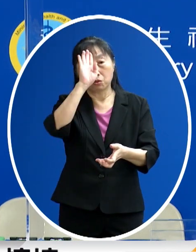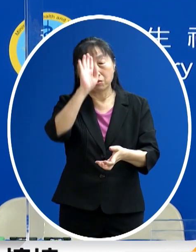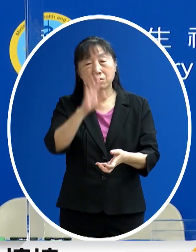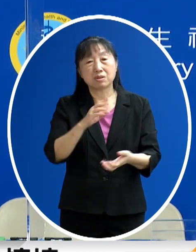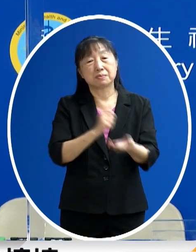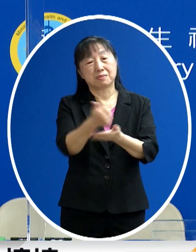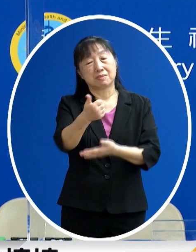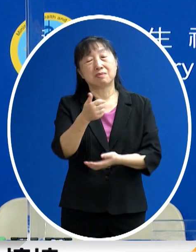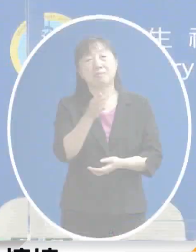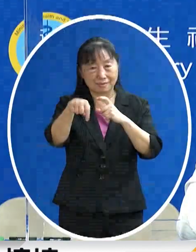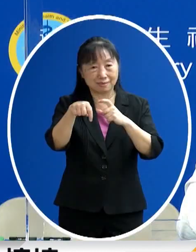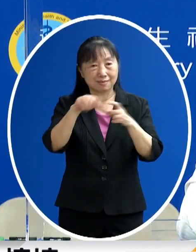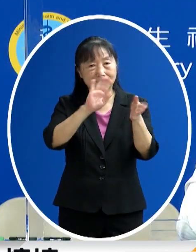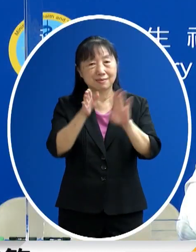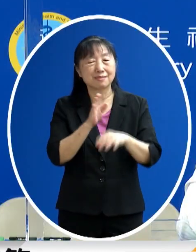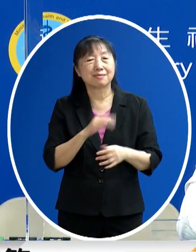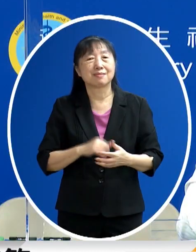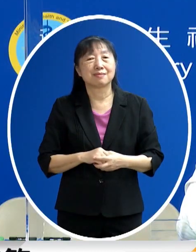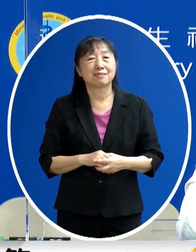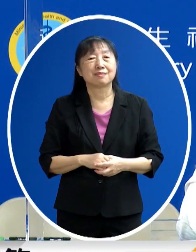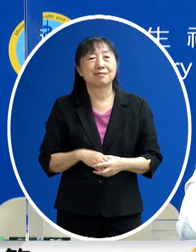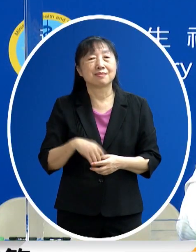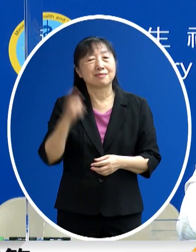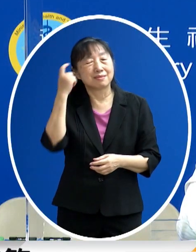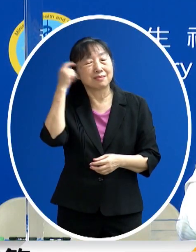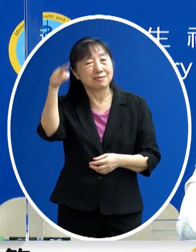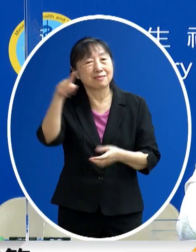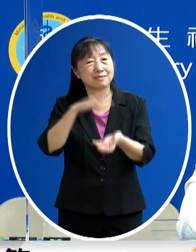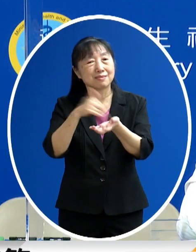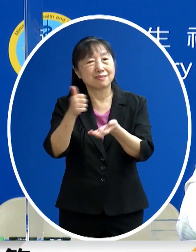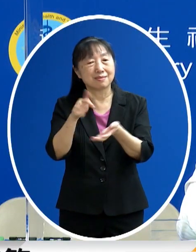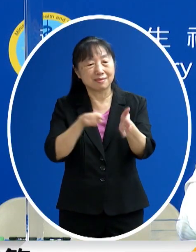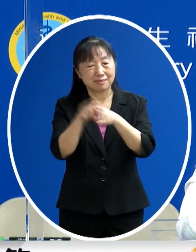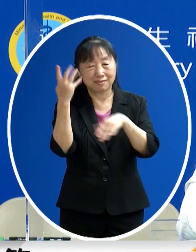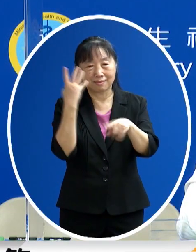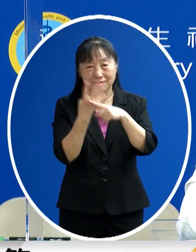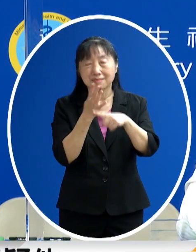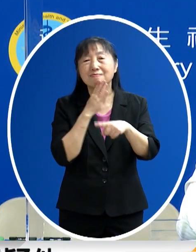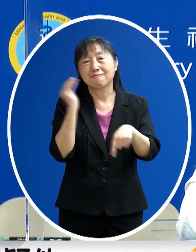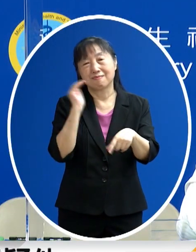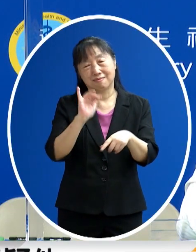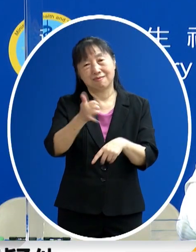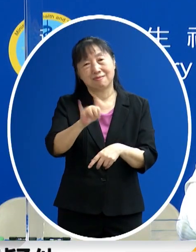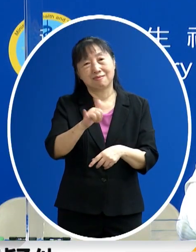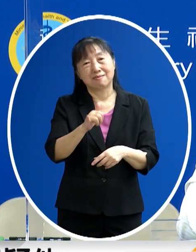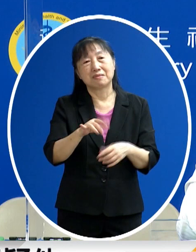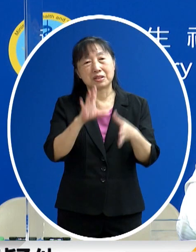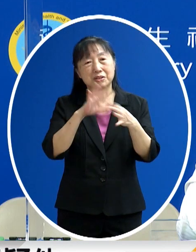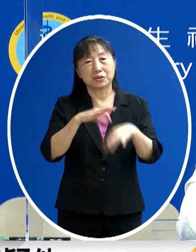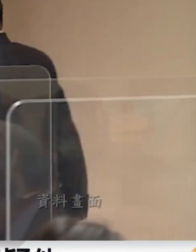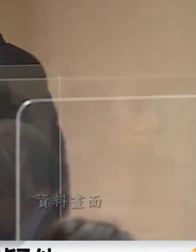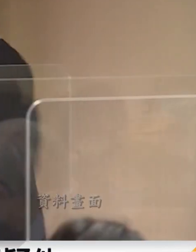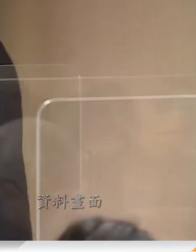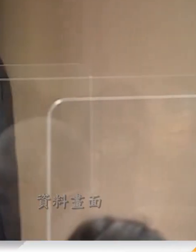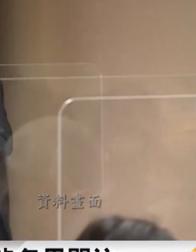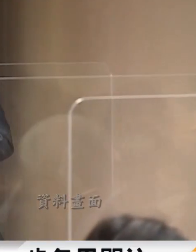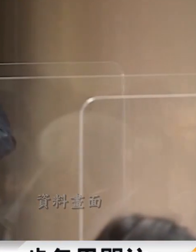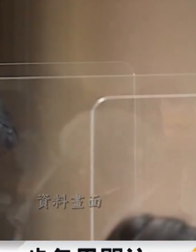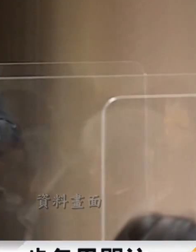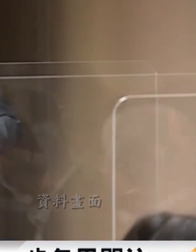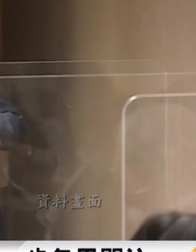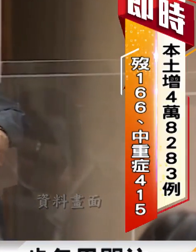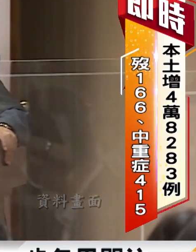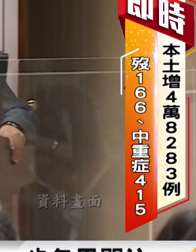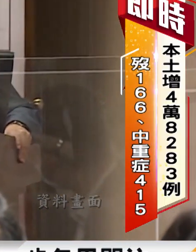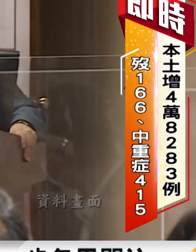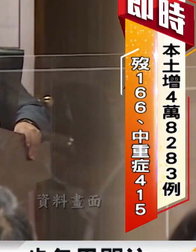是这样子的一个情境。那我想李医师的专业是非常够，我们没有在这边要特别去质疑他。 陈时中恢复